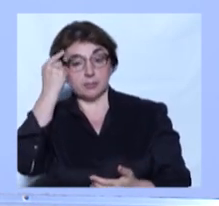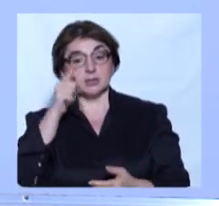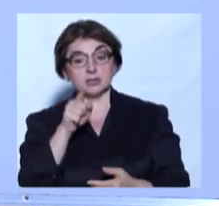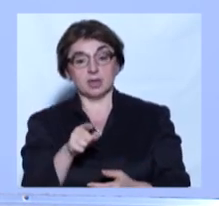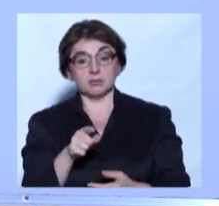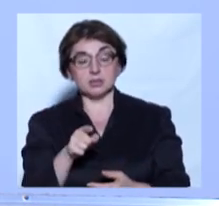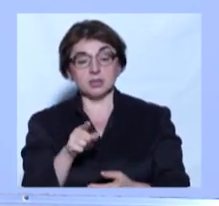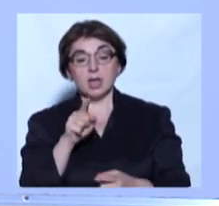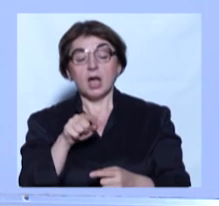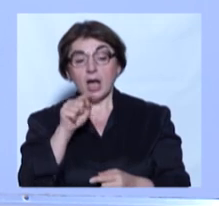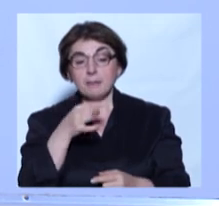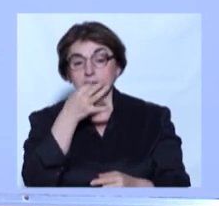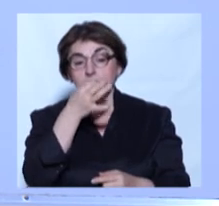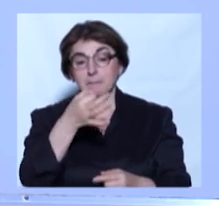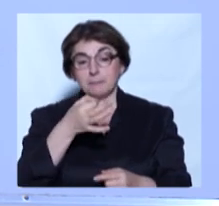ამაზე და